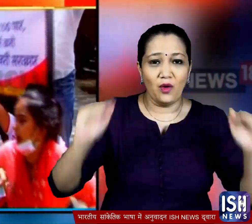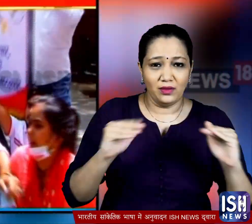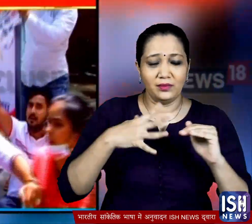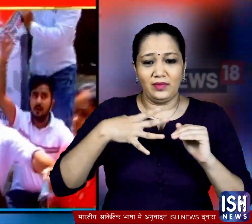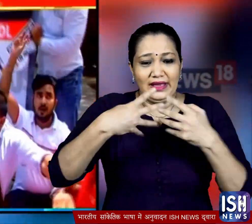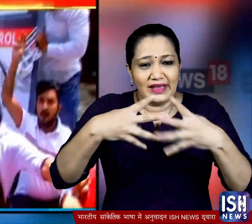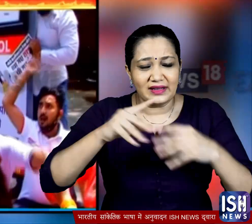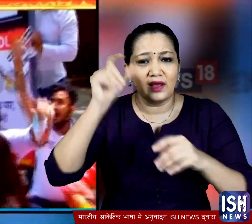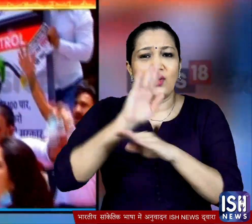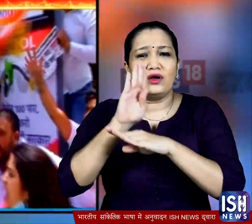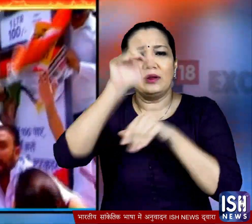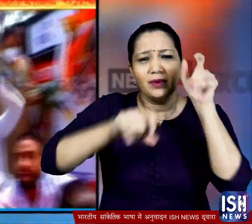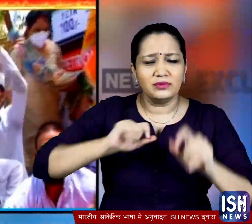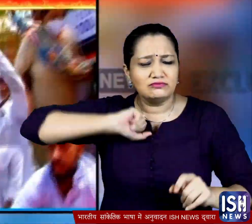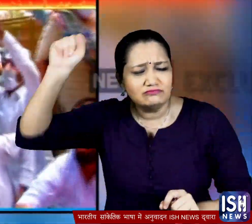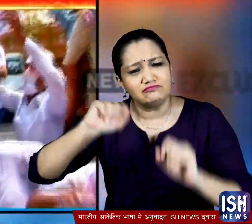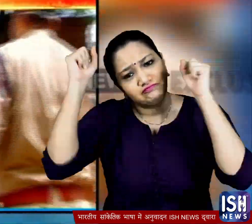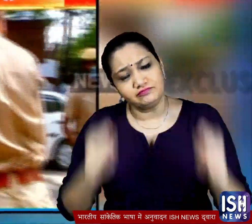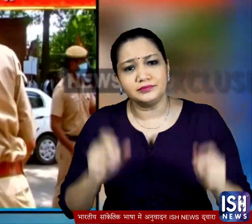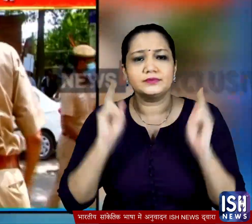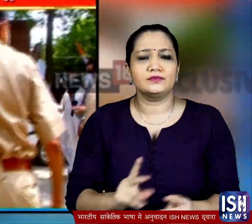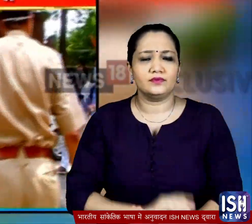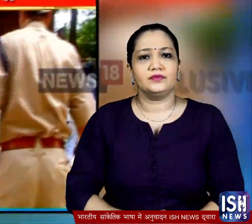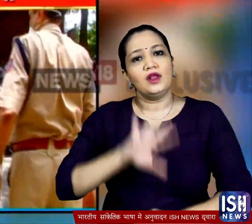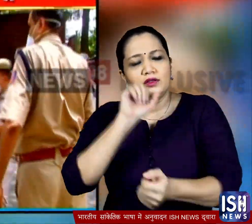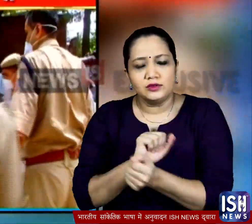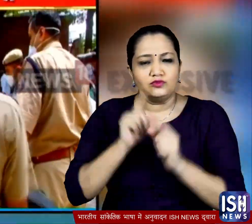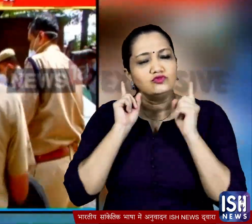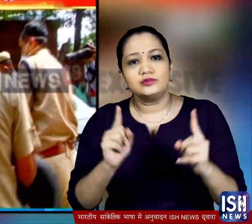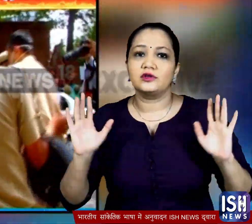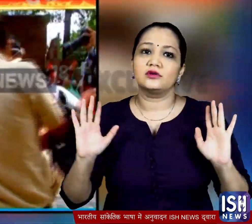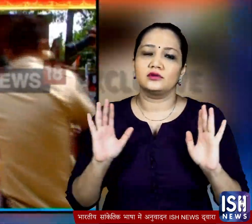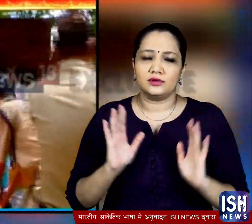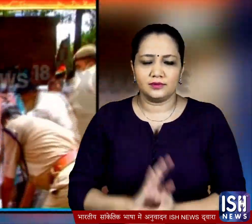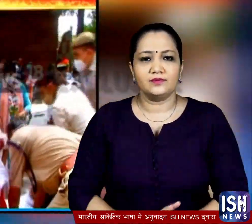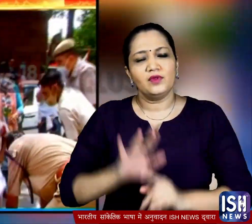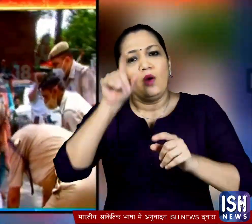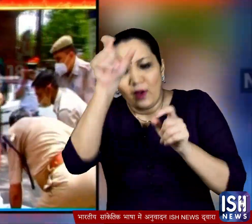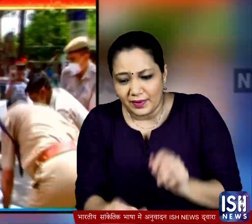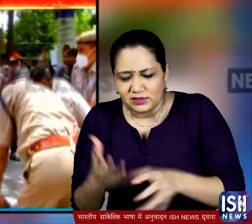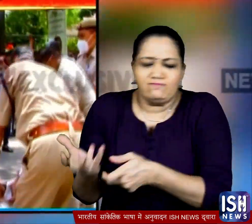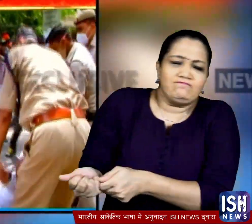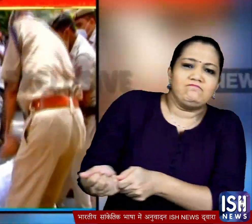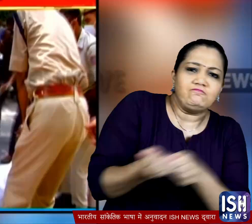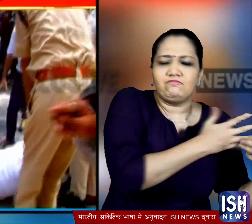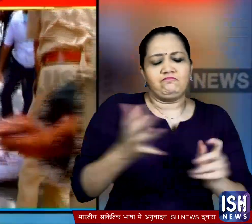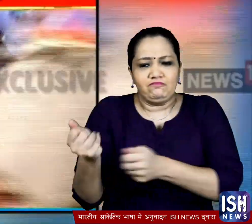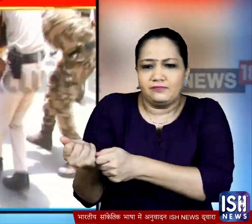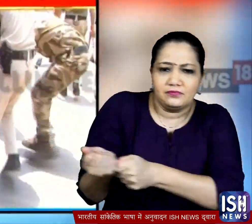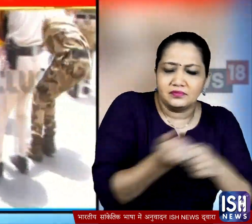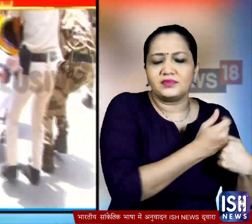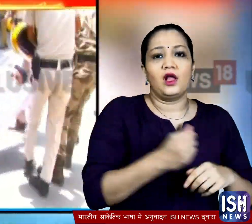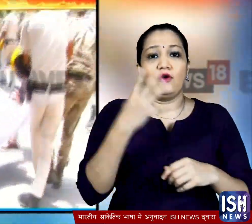के सामने पहुंचकर कांग्रेस कार्यकर्ता सड़क पर बैठ गए। तब जाकर पुलिस ने सख्ती बरतनी शुरू की और एक एक कार्यकर्ता को उठाकर ले जाना शुरू